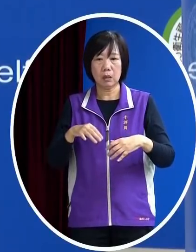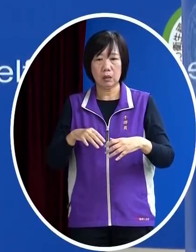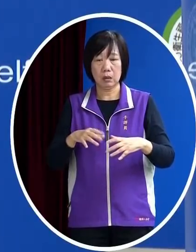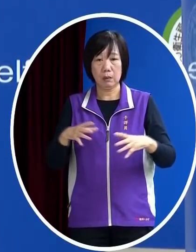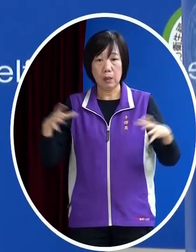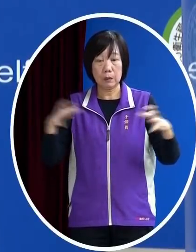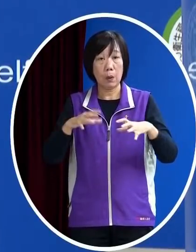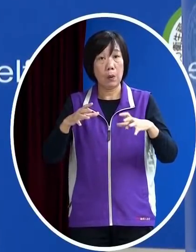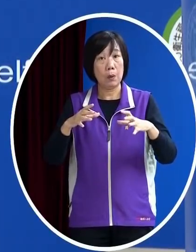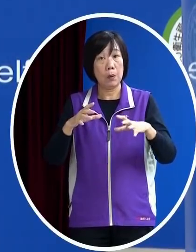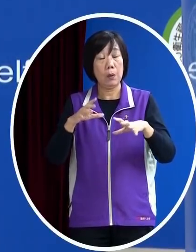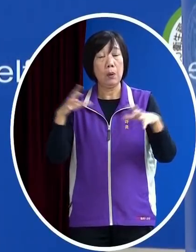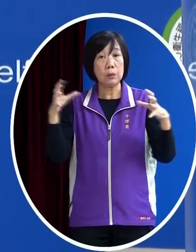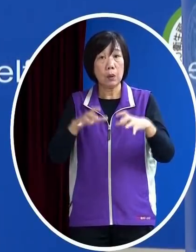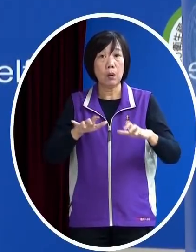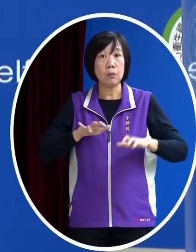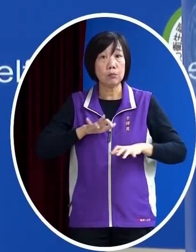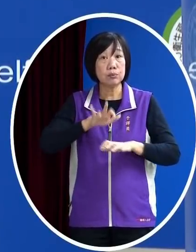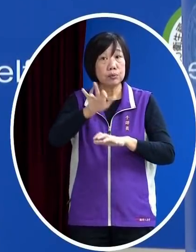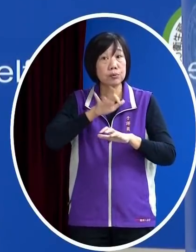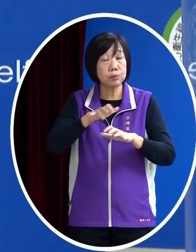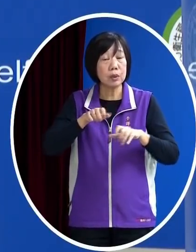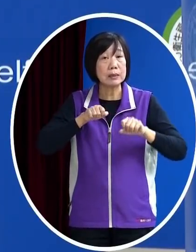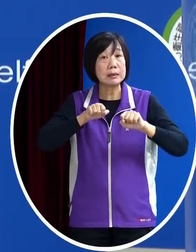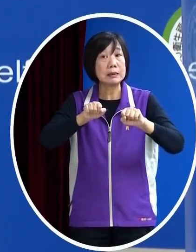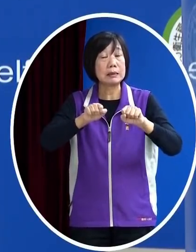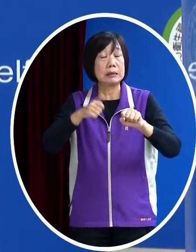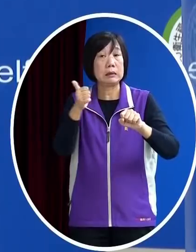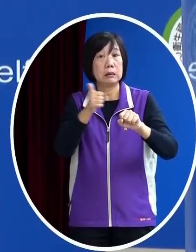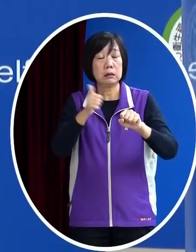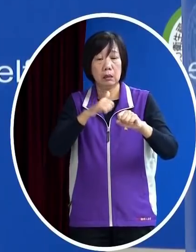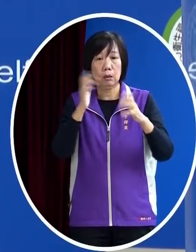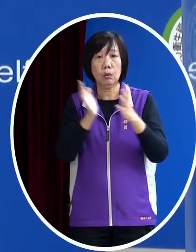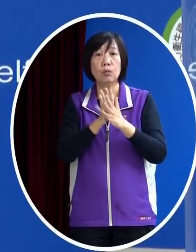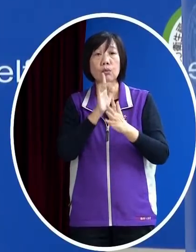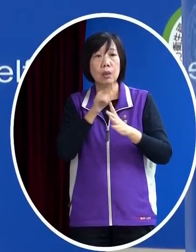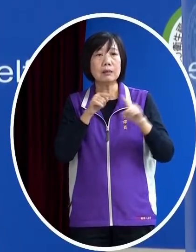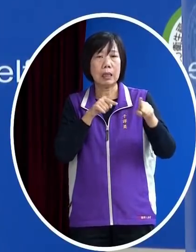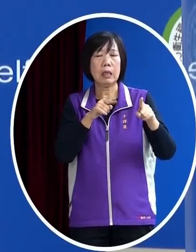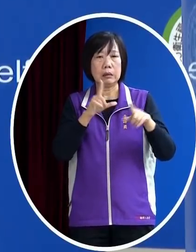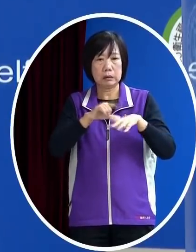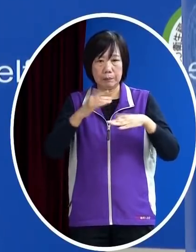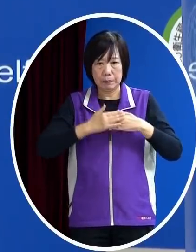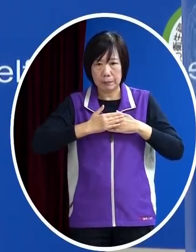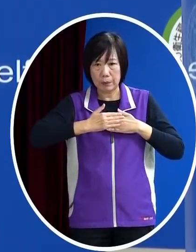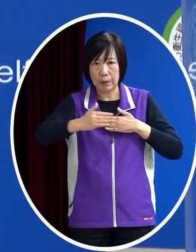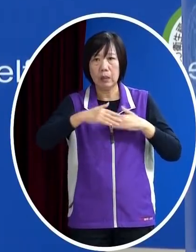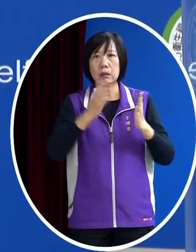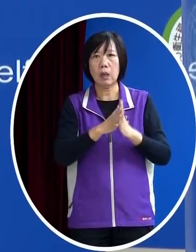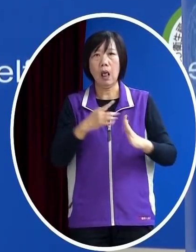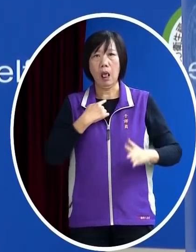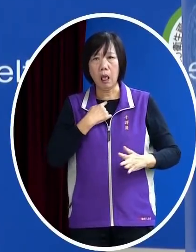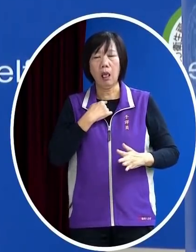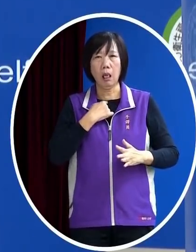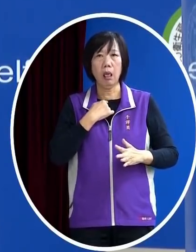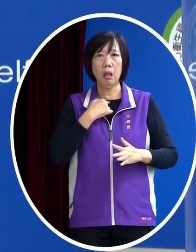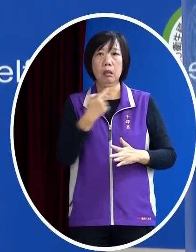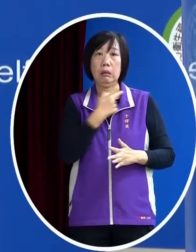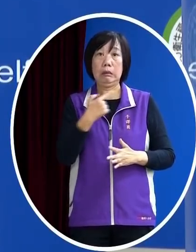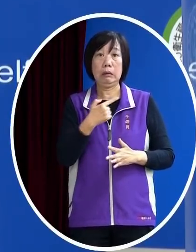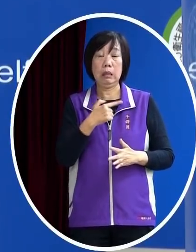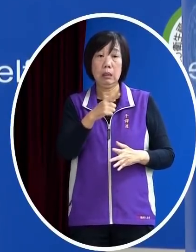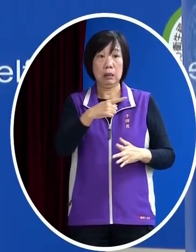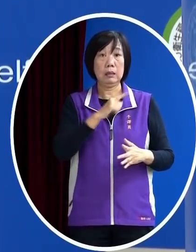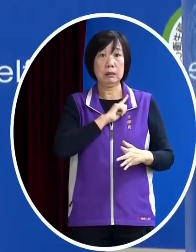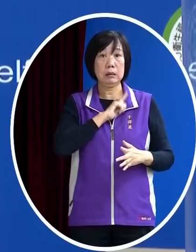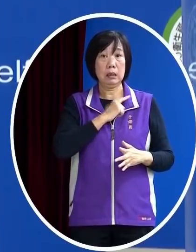师760、766嘛哈，也760，我问他说他全程就说他一直在咳，好，那咳的时候